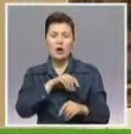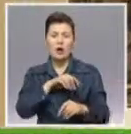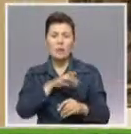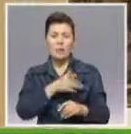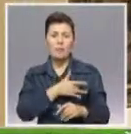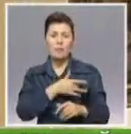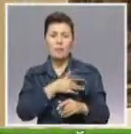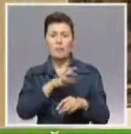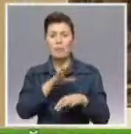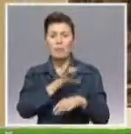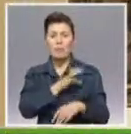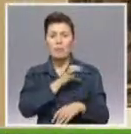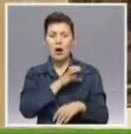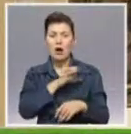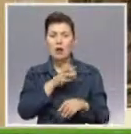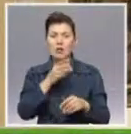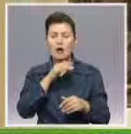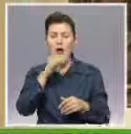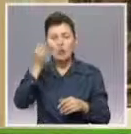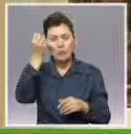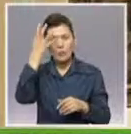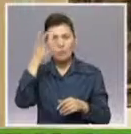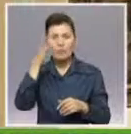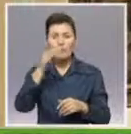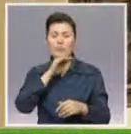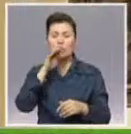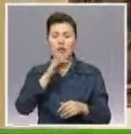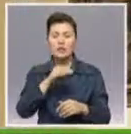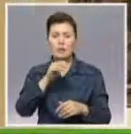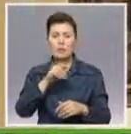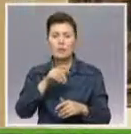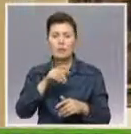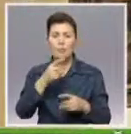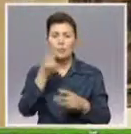білімменен, ақылменен и профессиональный бір кәсіп.